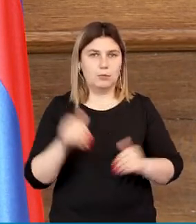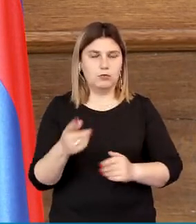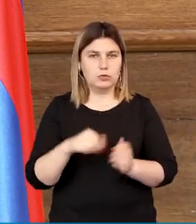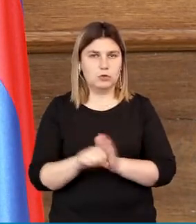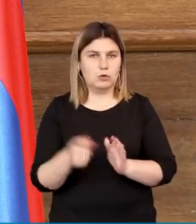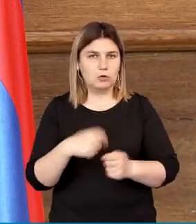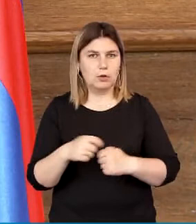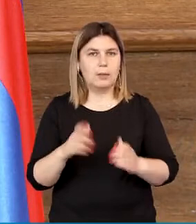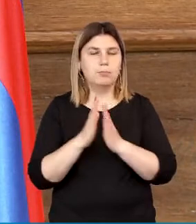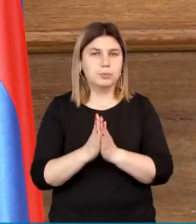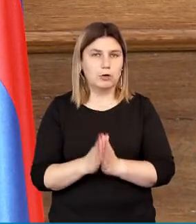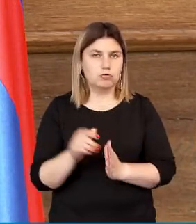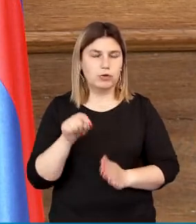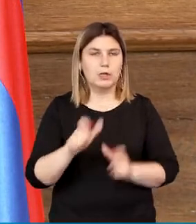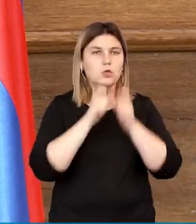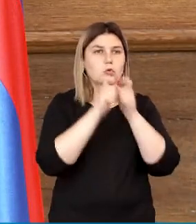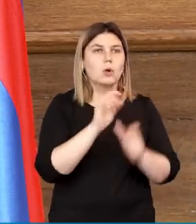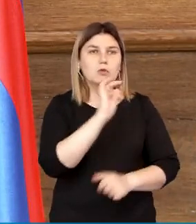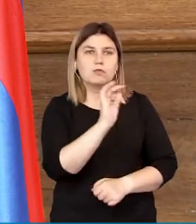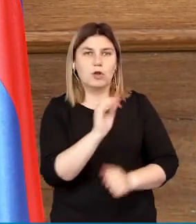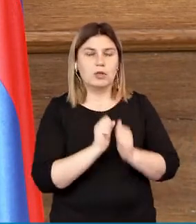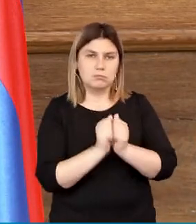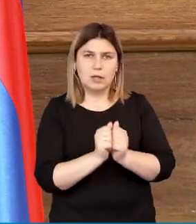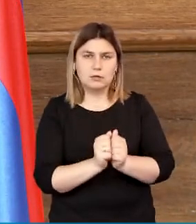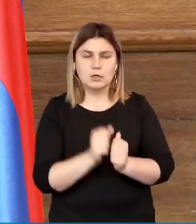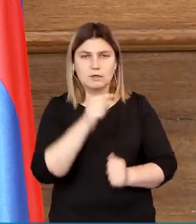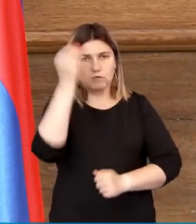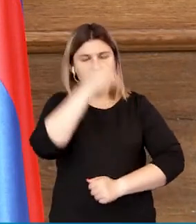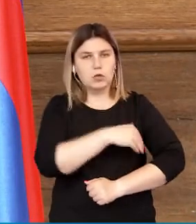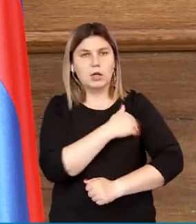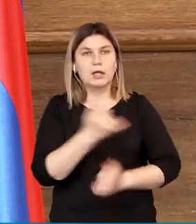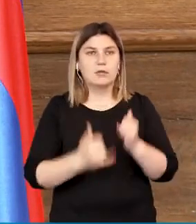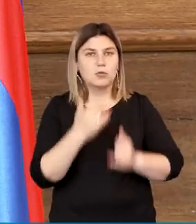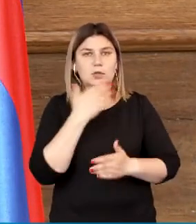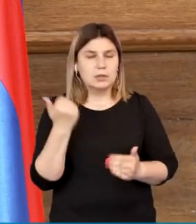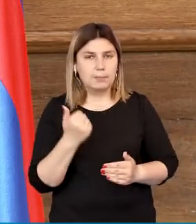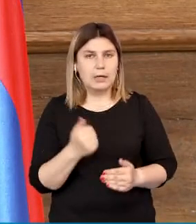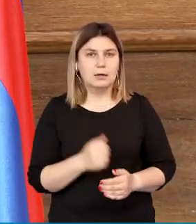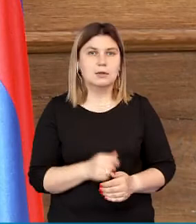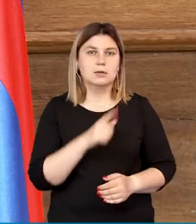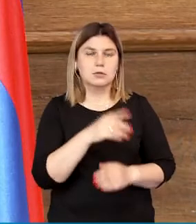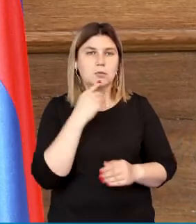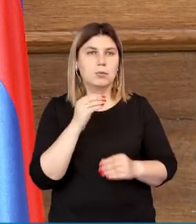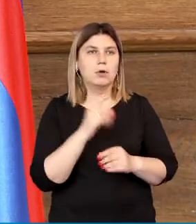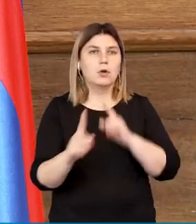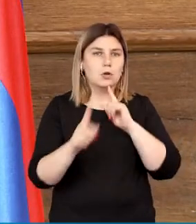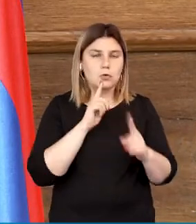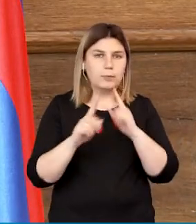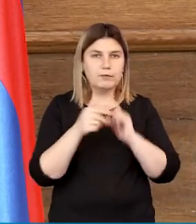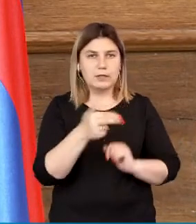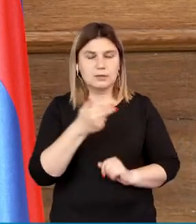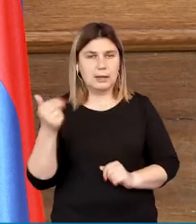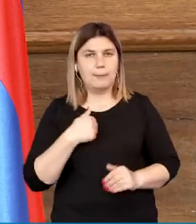bardzo proszę zgłosić swoją sugestię. Jeżeli w Waszej szkole takiej możliwości nie ma, to spróbować na ten temat rozmawiać. My